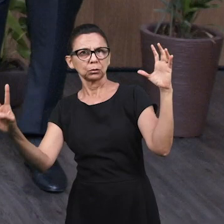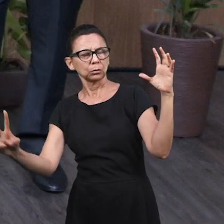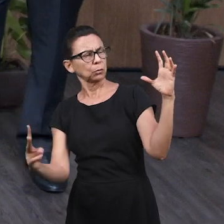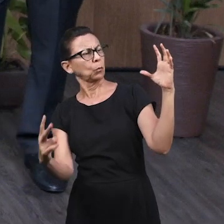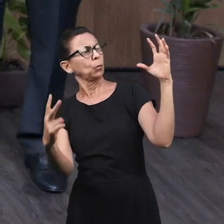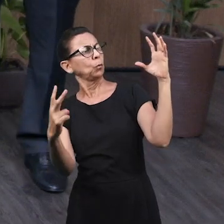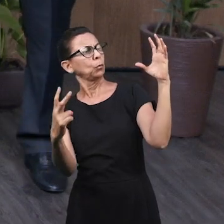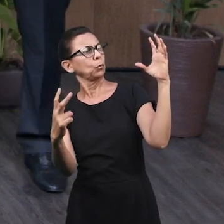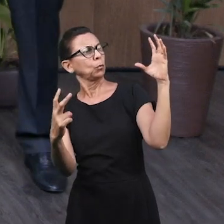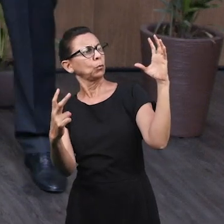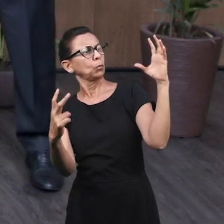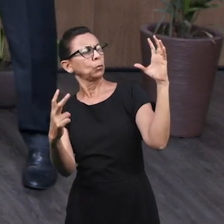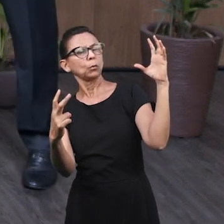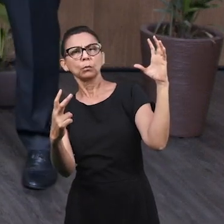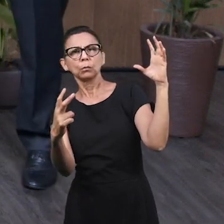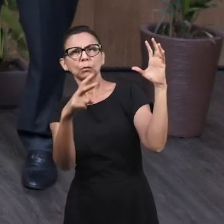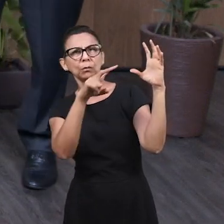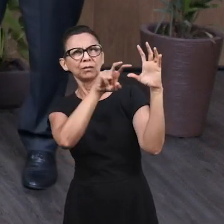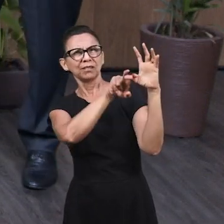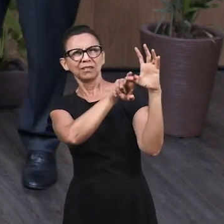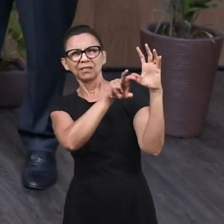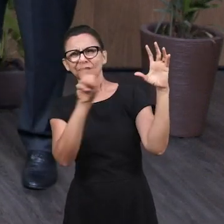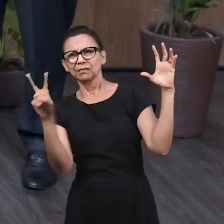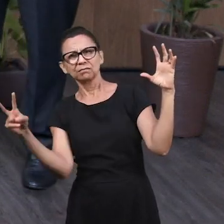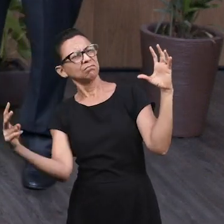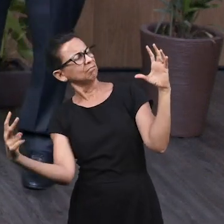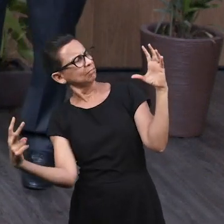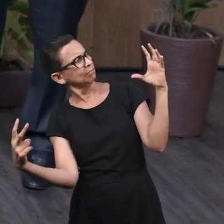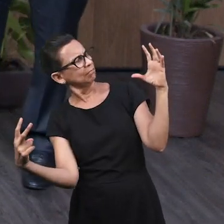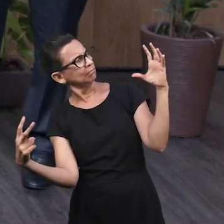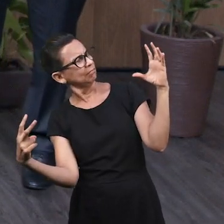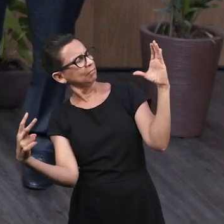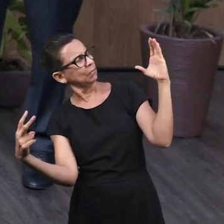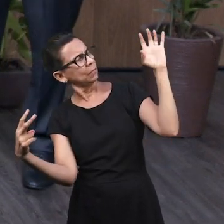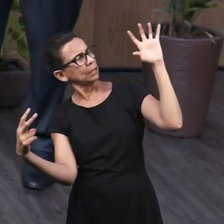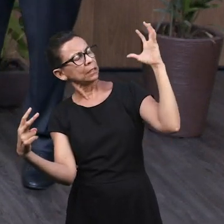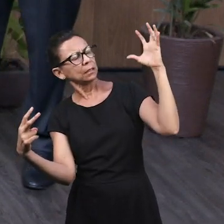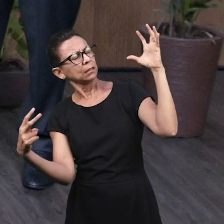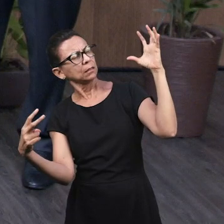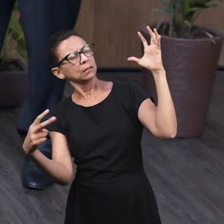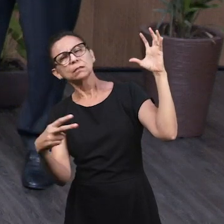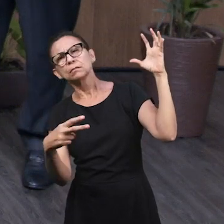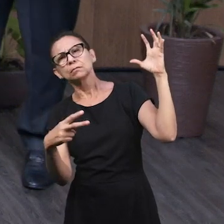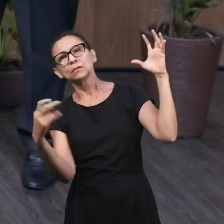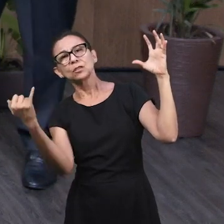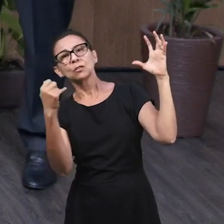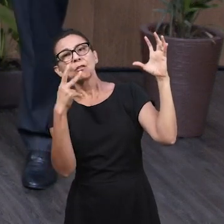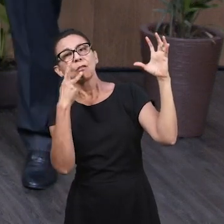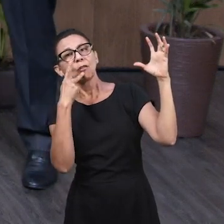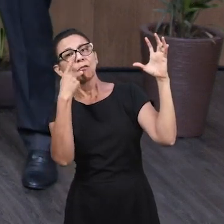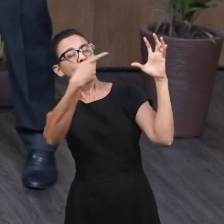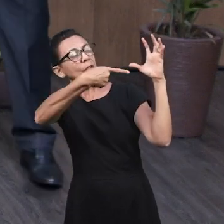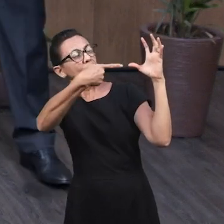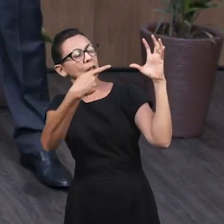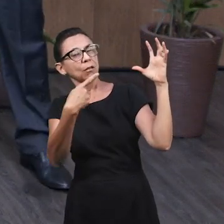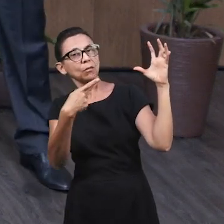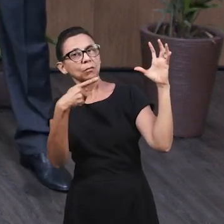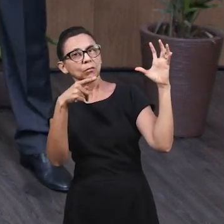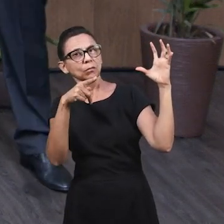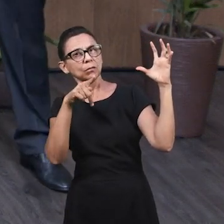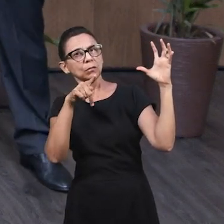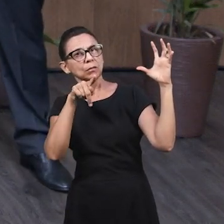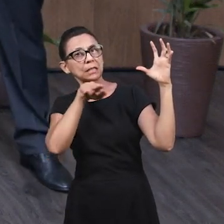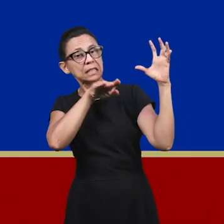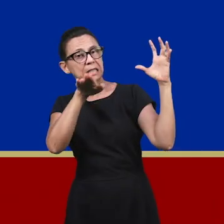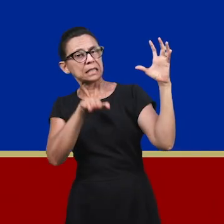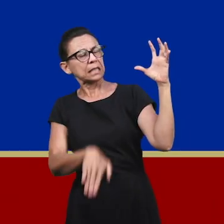regardé, il a vu Zachée et a dit, il a appelé par le nom, Zachée, descends vite, car aujourd'hui, il